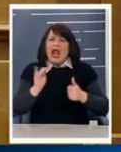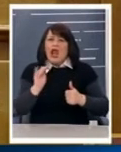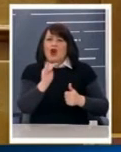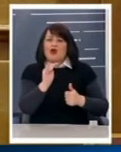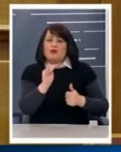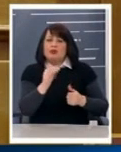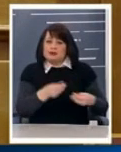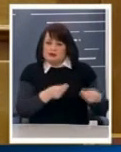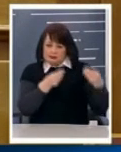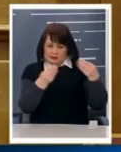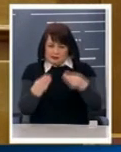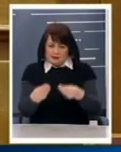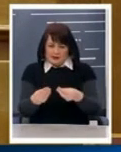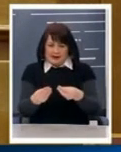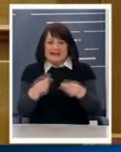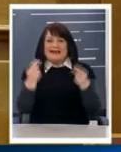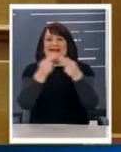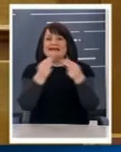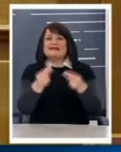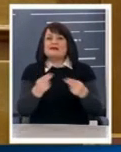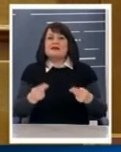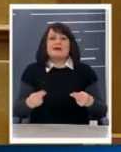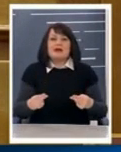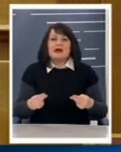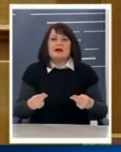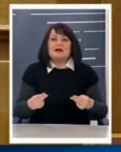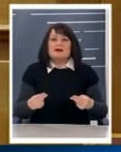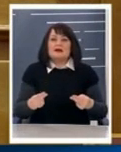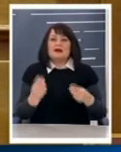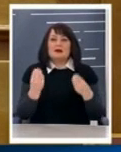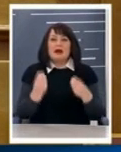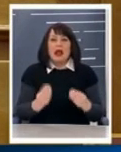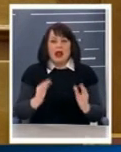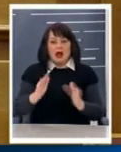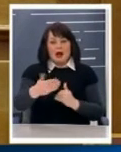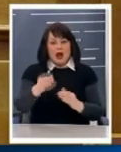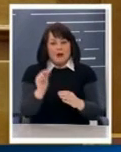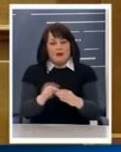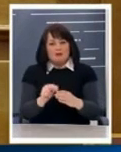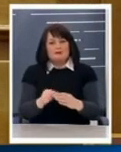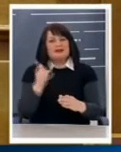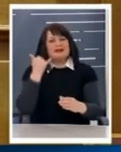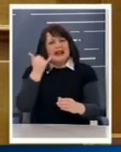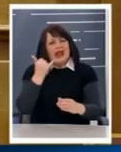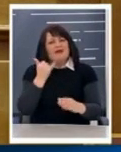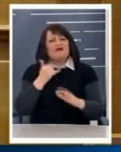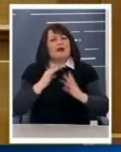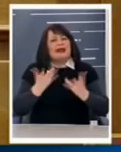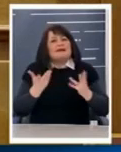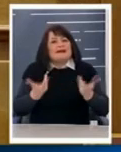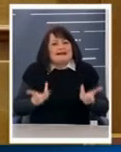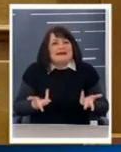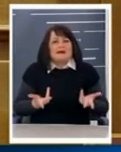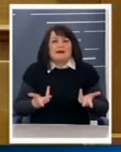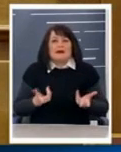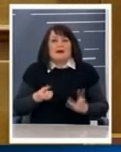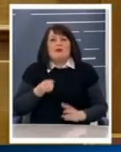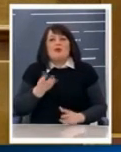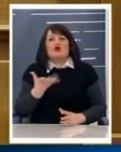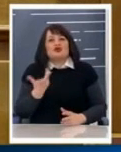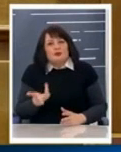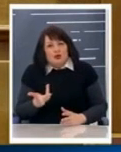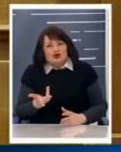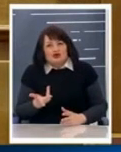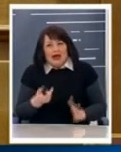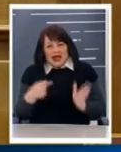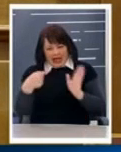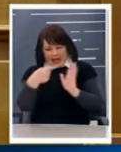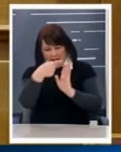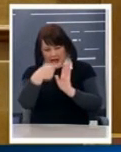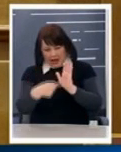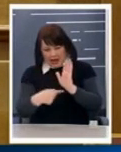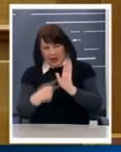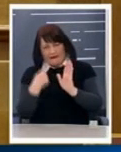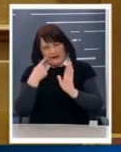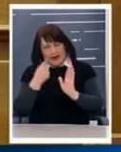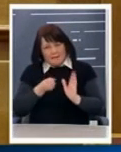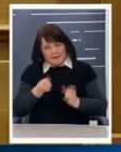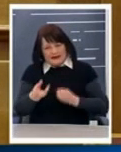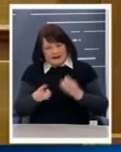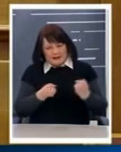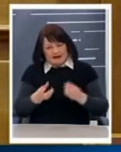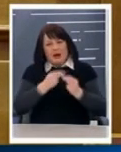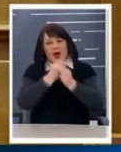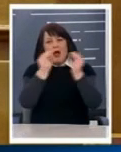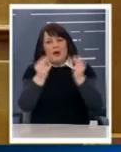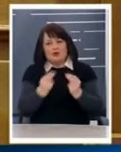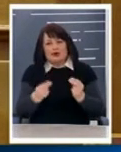στην ανεξάρτητη αρχή τα στοιχεία, αν είναι κάλπη, τα ψηφοδέλτια, αν είναι τηλέφωνα, ο αριθμός τηλεφώνων, να πει έκανα αυτές τις μετρήσεις, τα